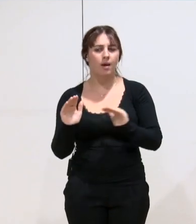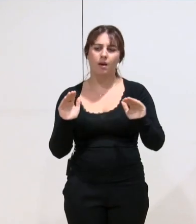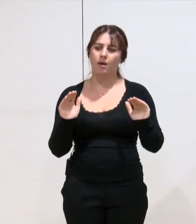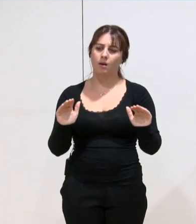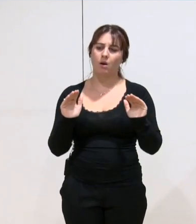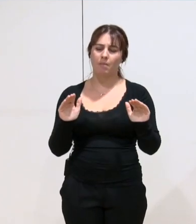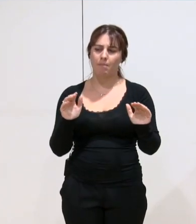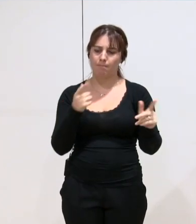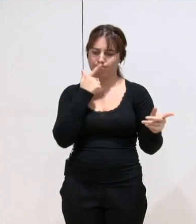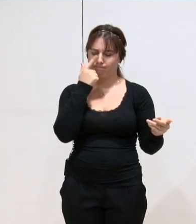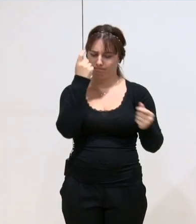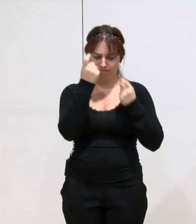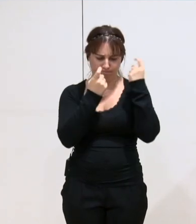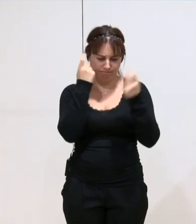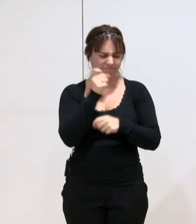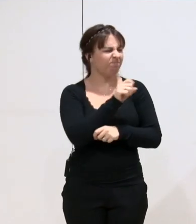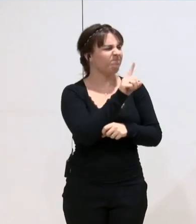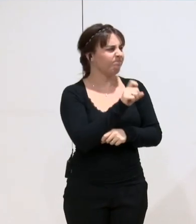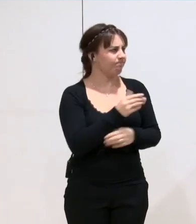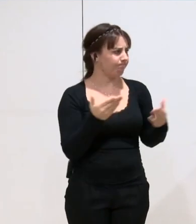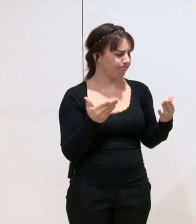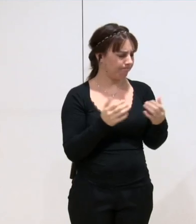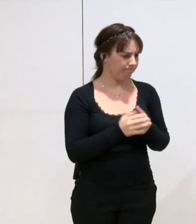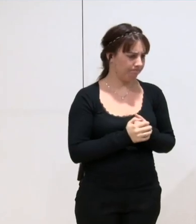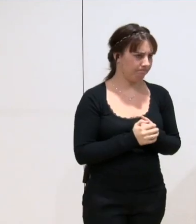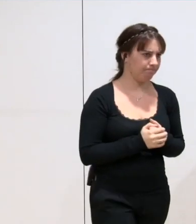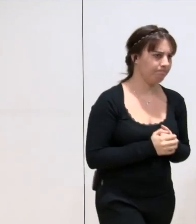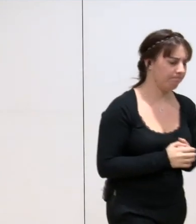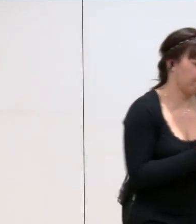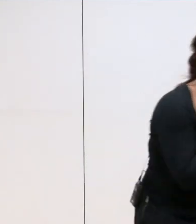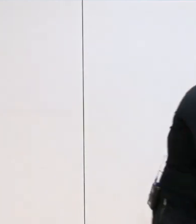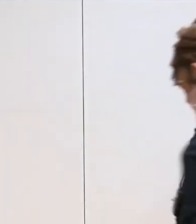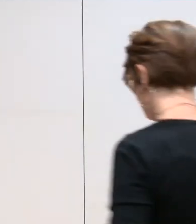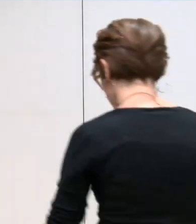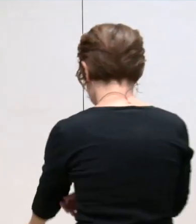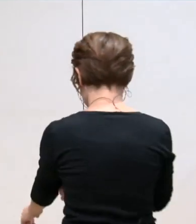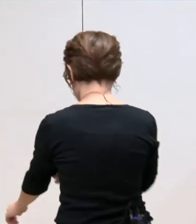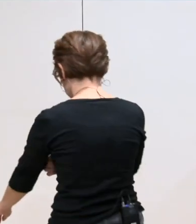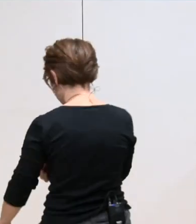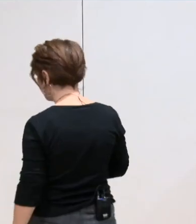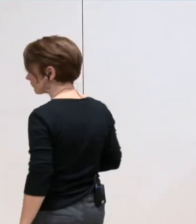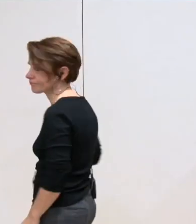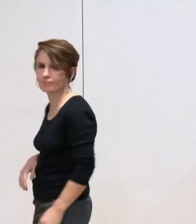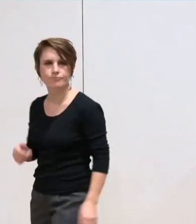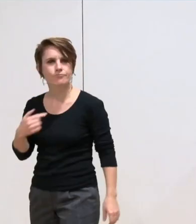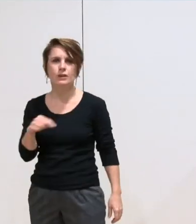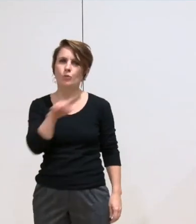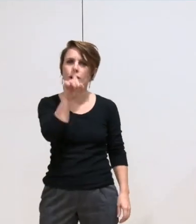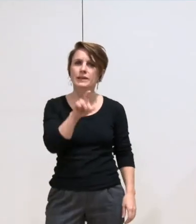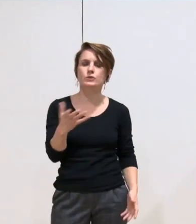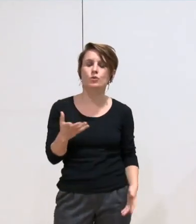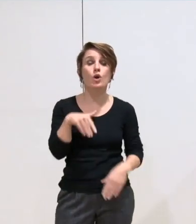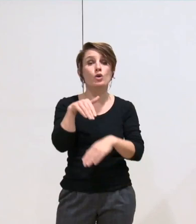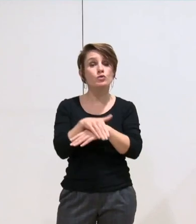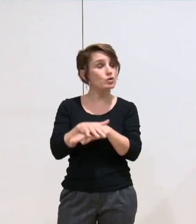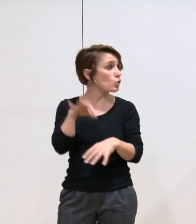J'ai juste une petite question. On vote quoi ce soir? Soit on vote aussi ce que Sadok